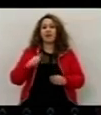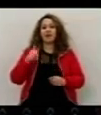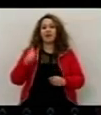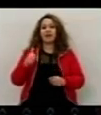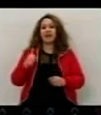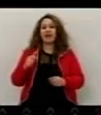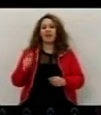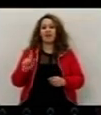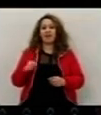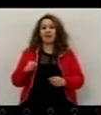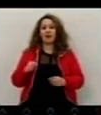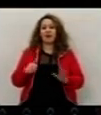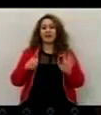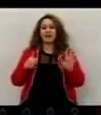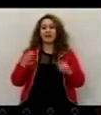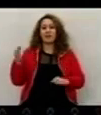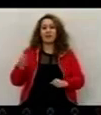21.6%، أي